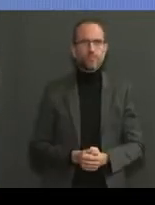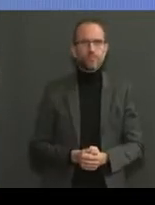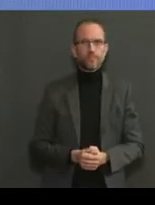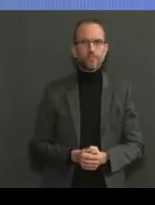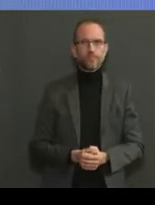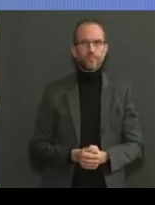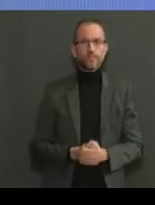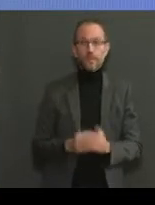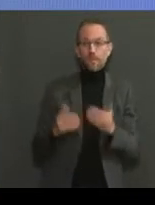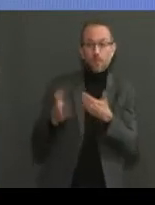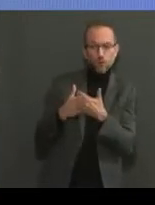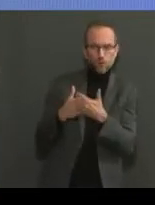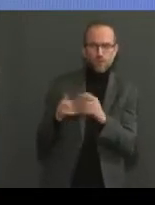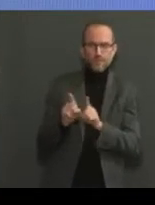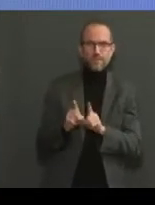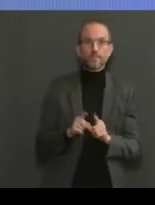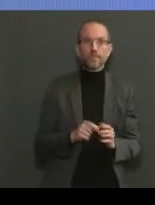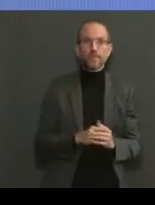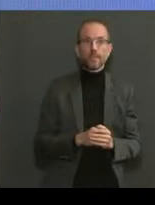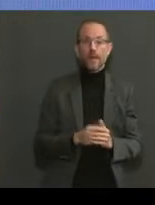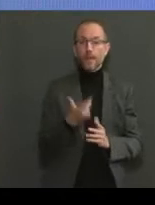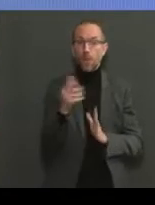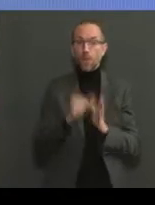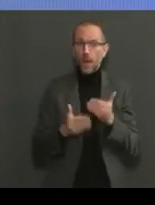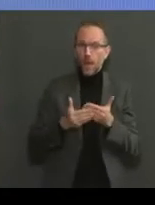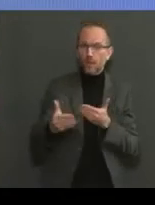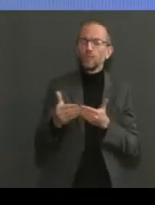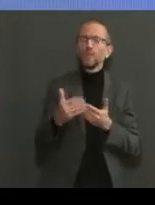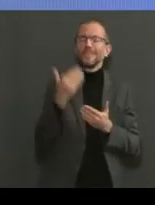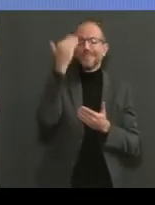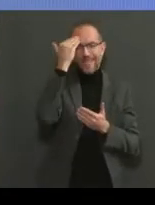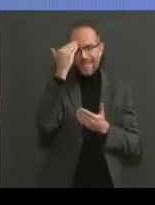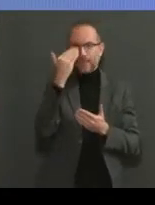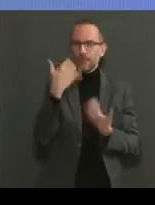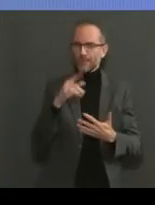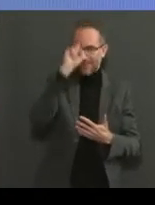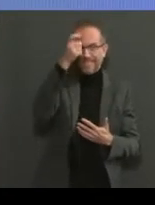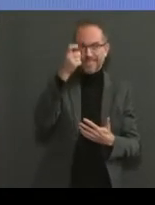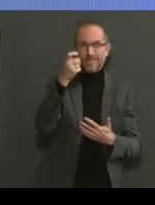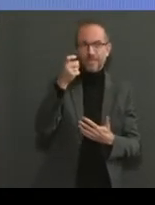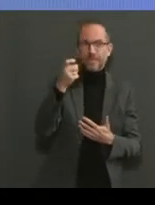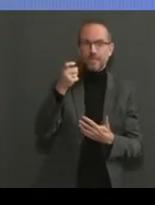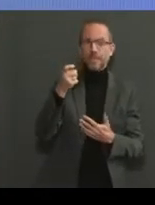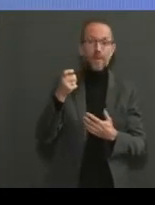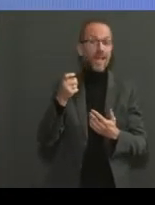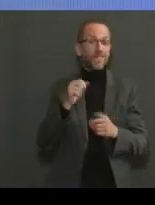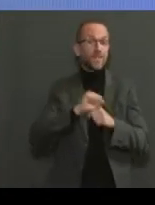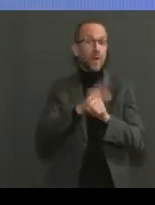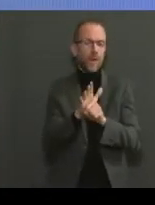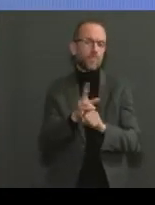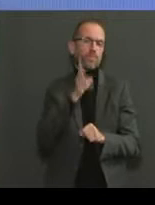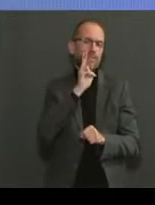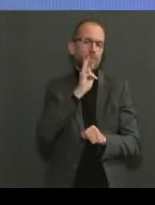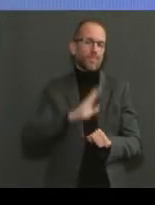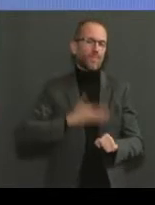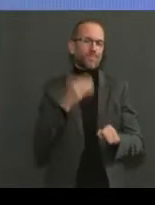Les mois d'hiver qui arrivent seront les plus difficiles pour nous et les plus faciles pour le virus. Nous allons